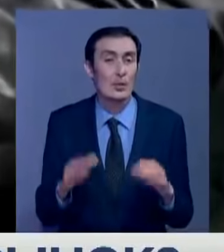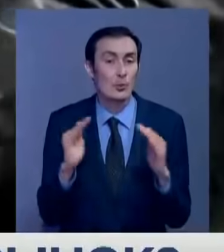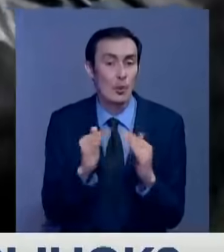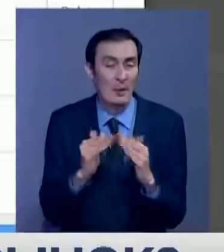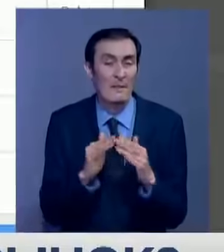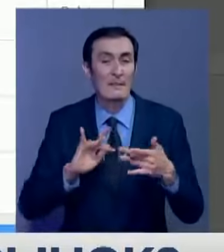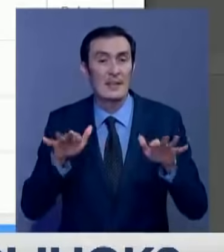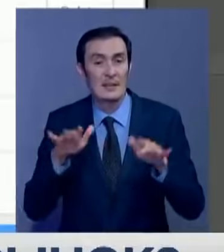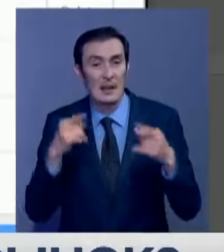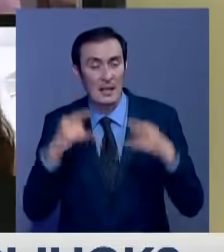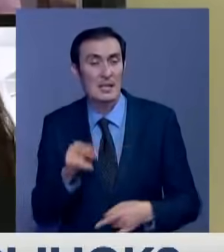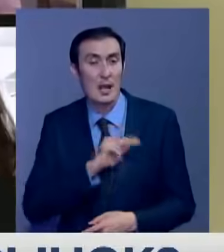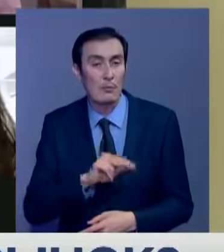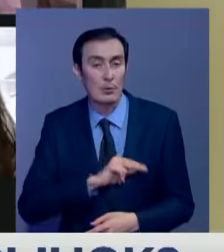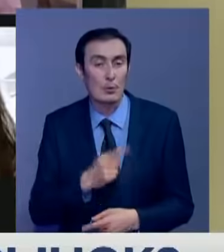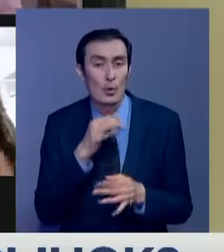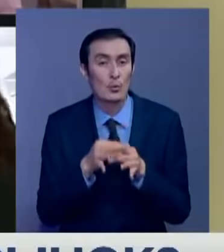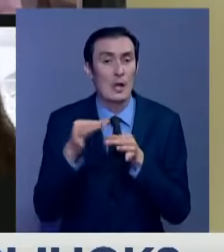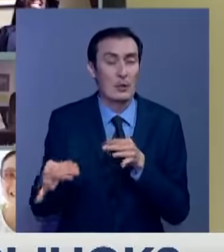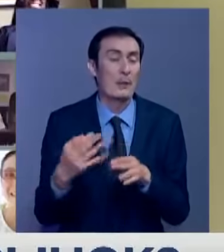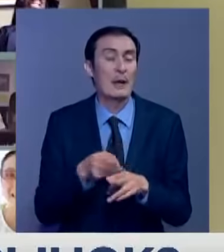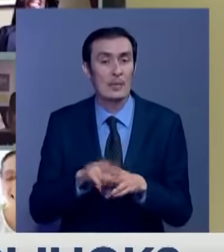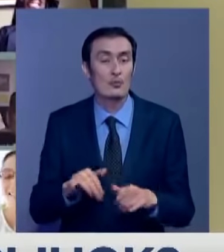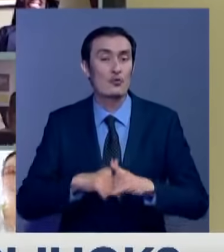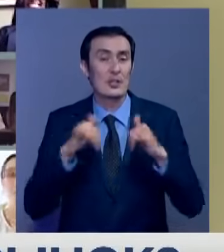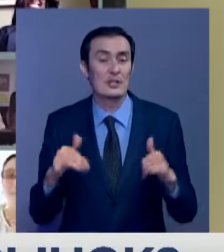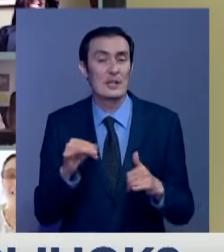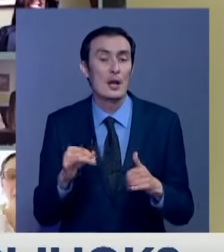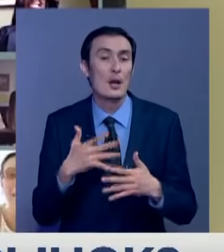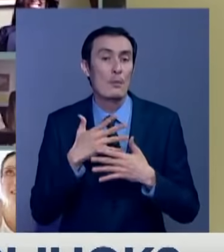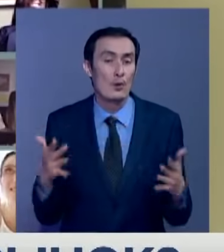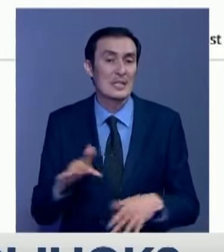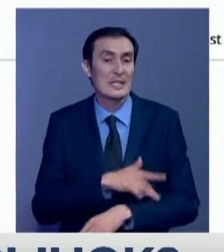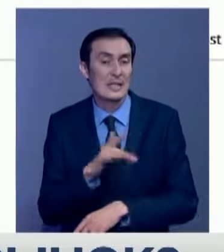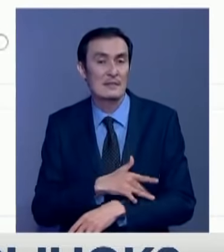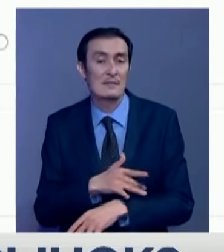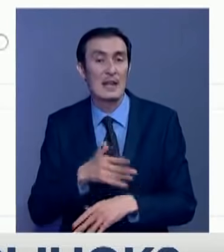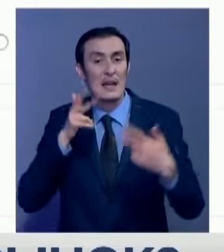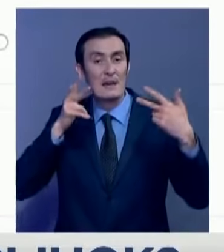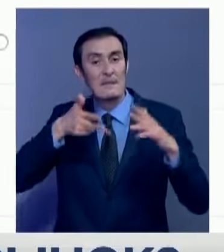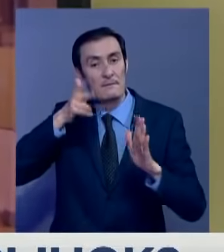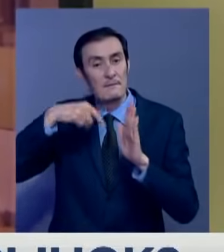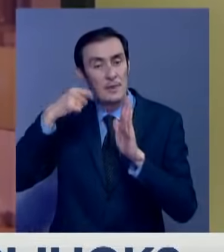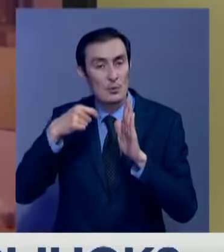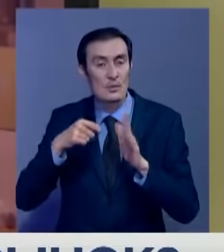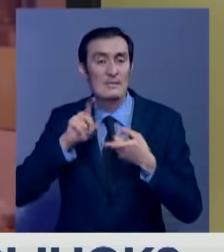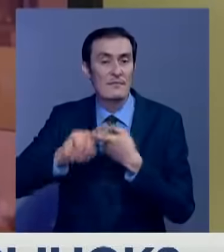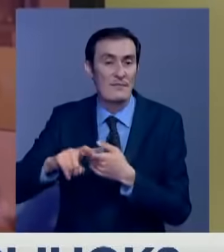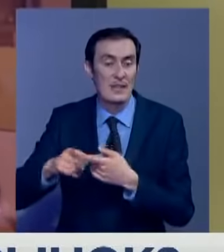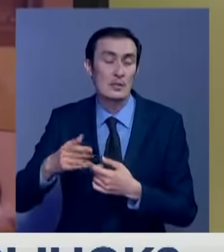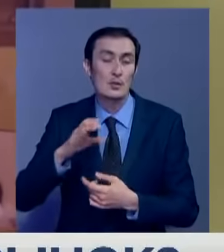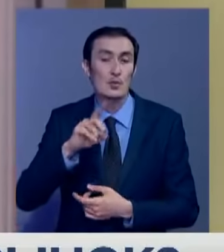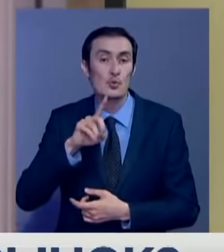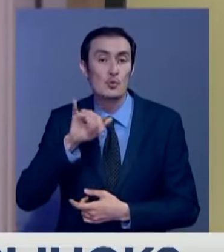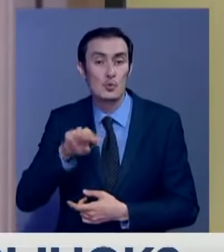в интернете, работают удаленно. На этом фоне резко выросла популярность сервиса для видеосвязи Zoom. Суточная